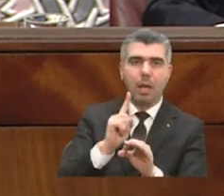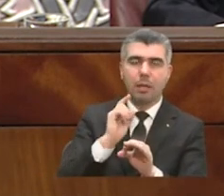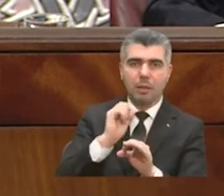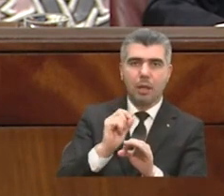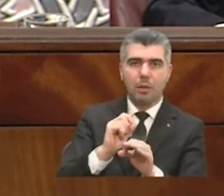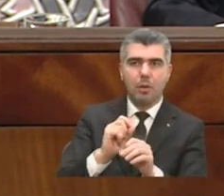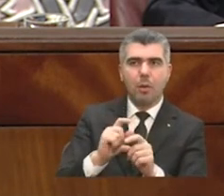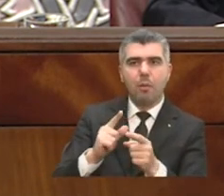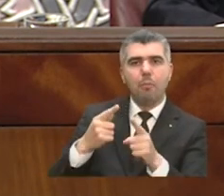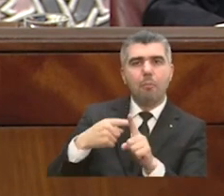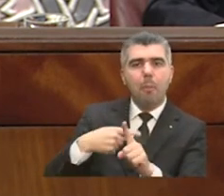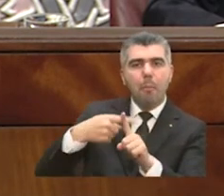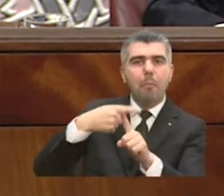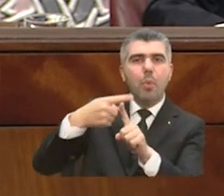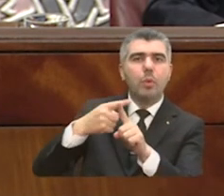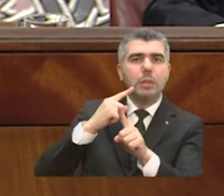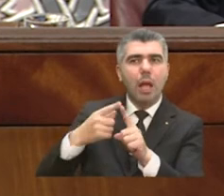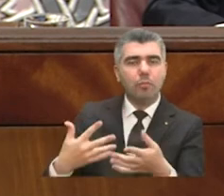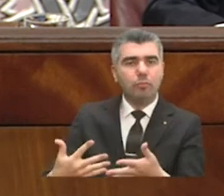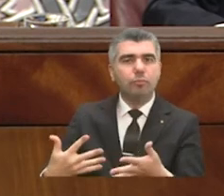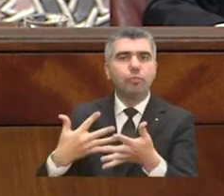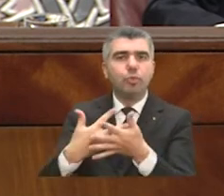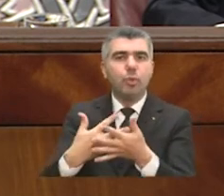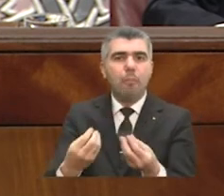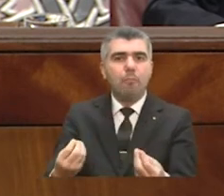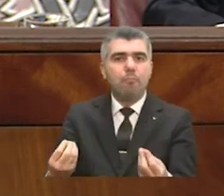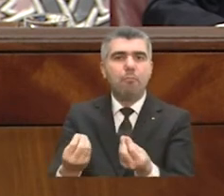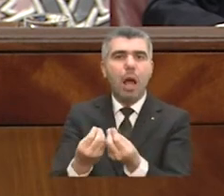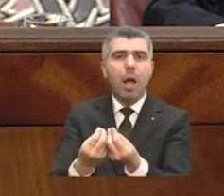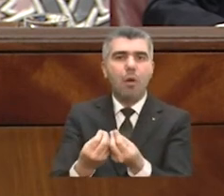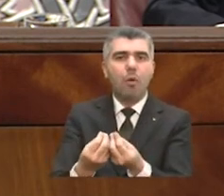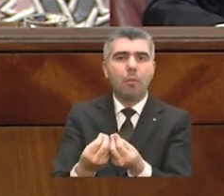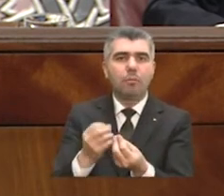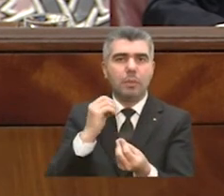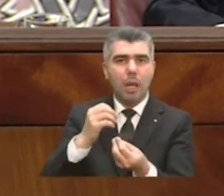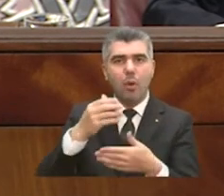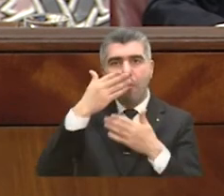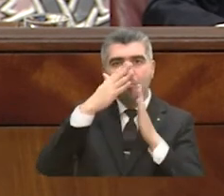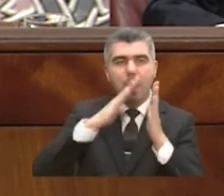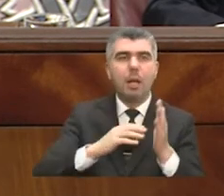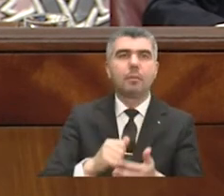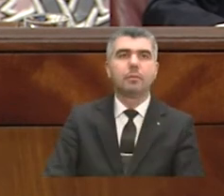l'indépendance de ces institutions et refuse